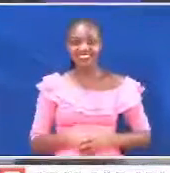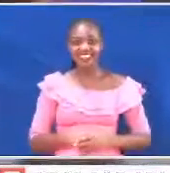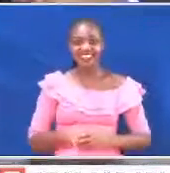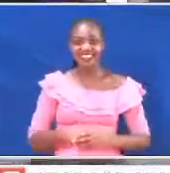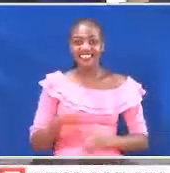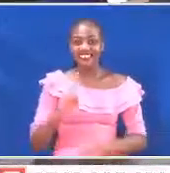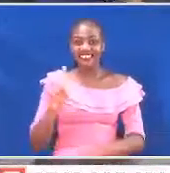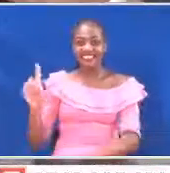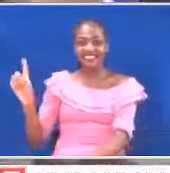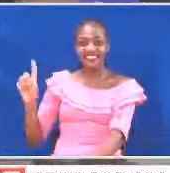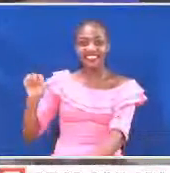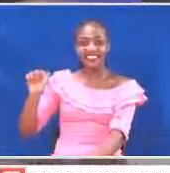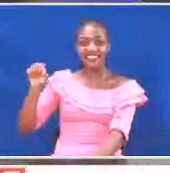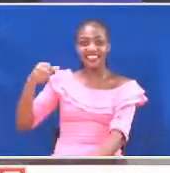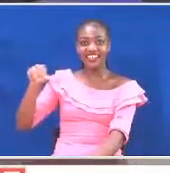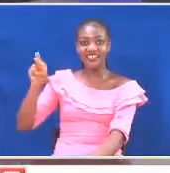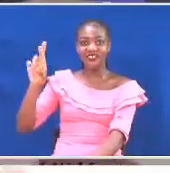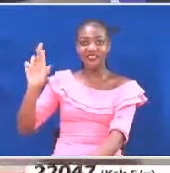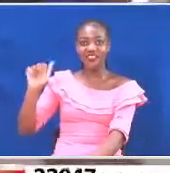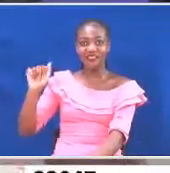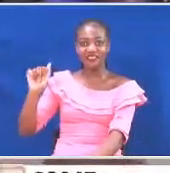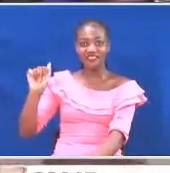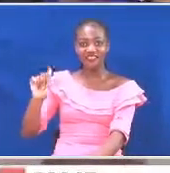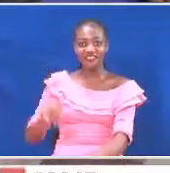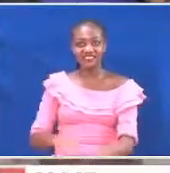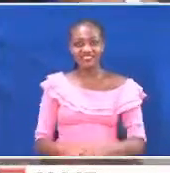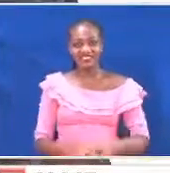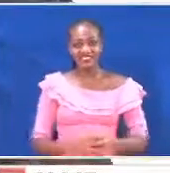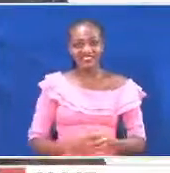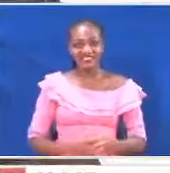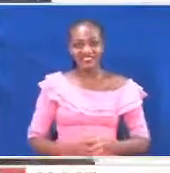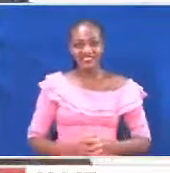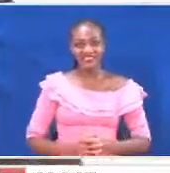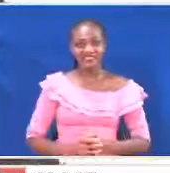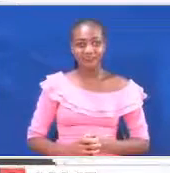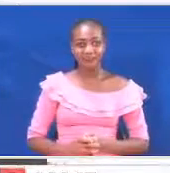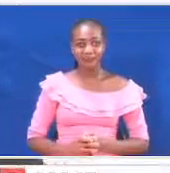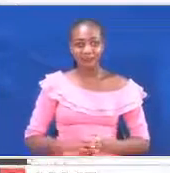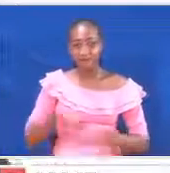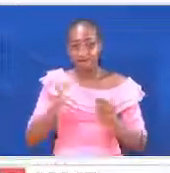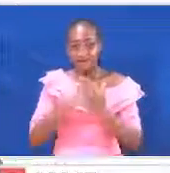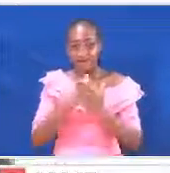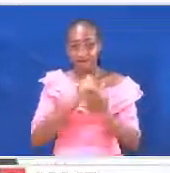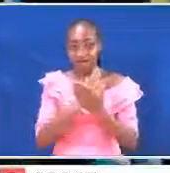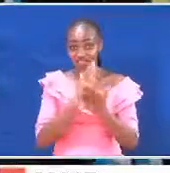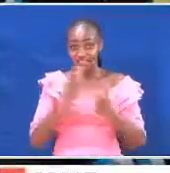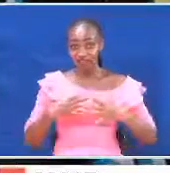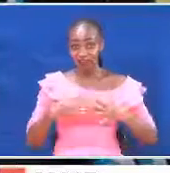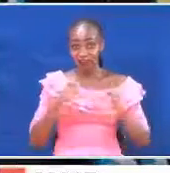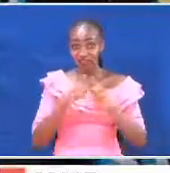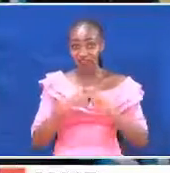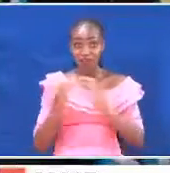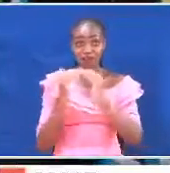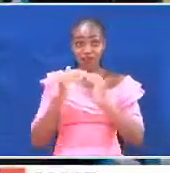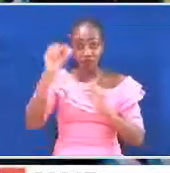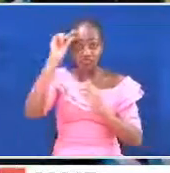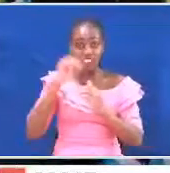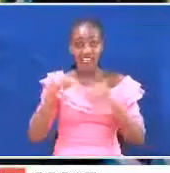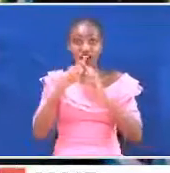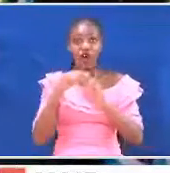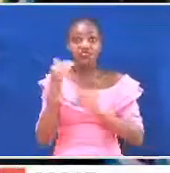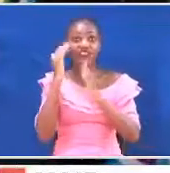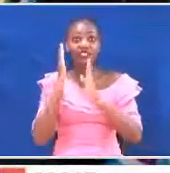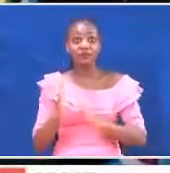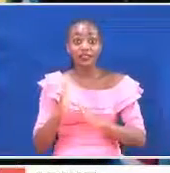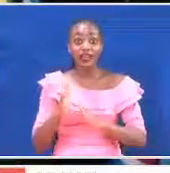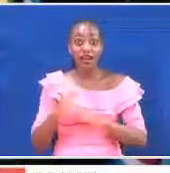Huyu ni Ashura Michael, mwanaharakati wa kupigania haki za kibinadamu na vile vile usawa wa kijinsia. Yeye pia ni speaker katika